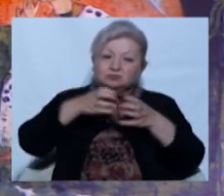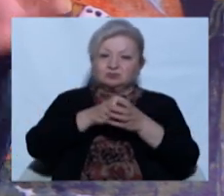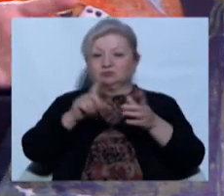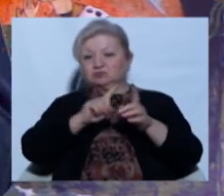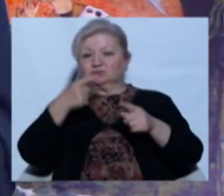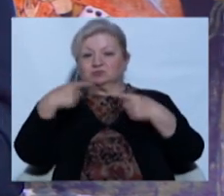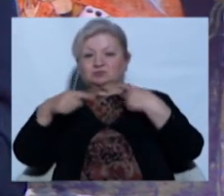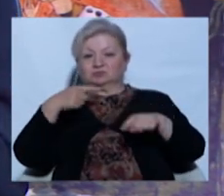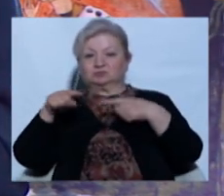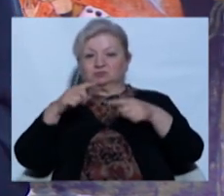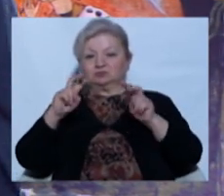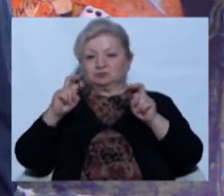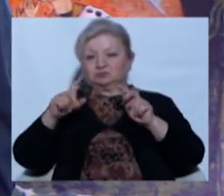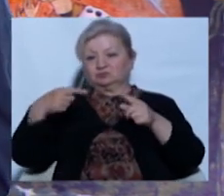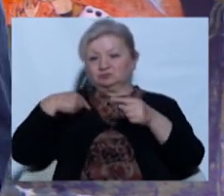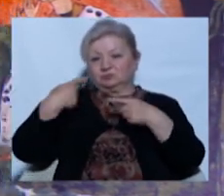გამასხვავება ნიშნებს ხერხთან შედარებით.